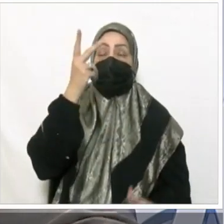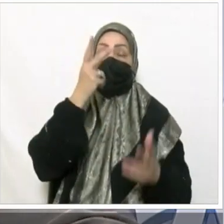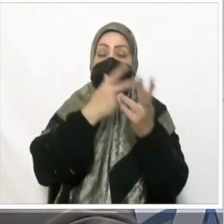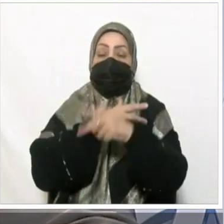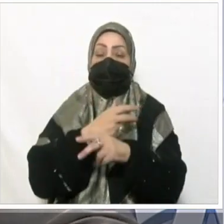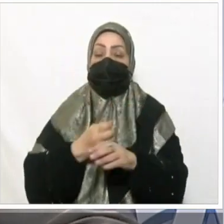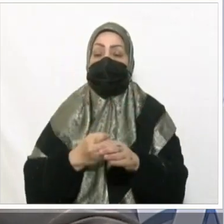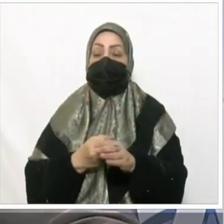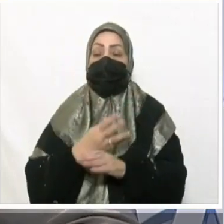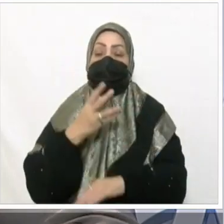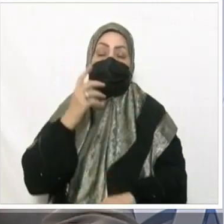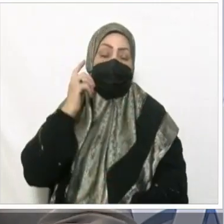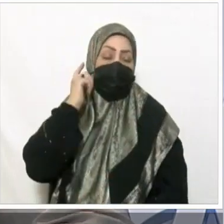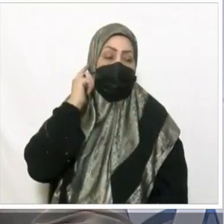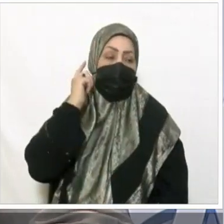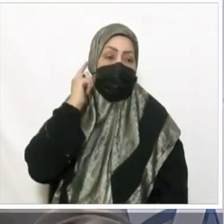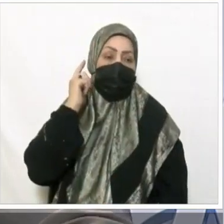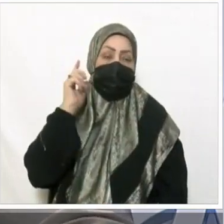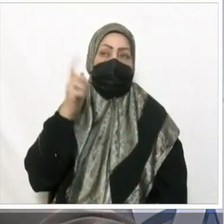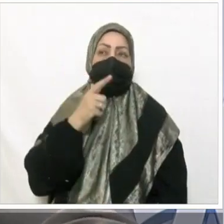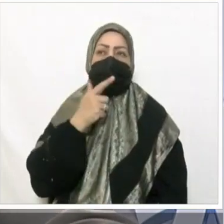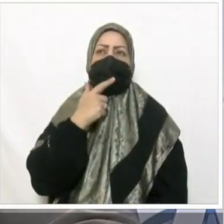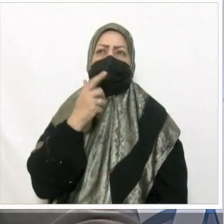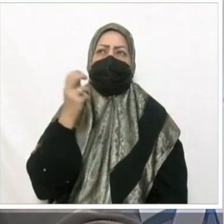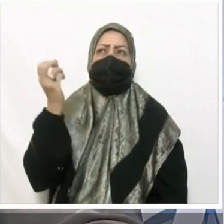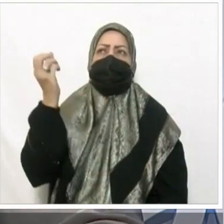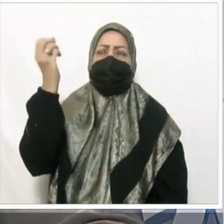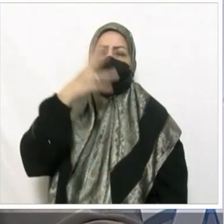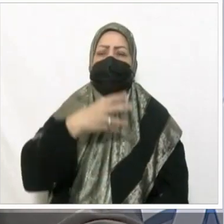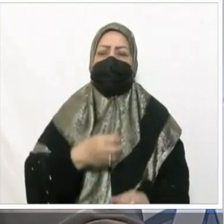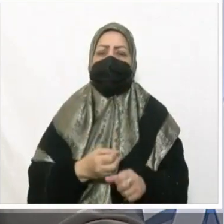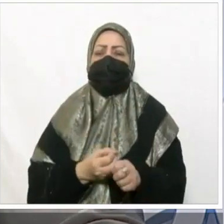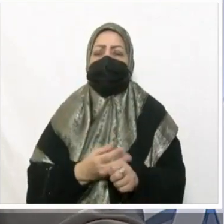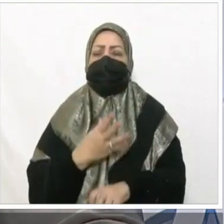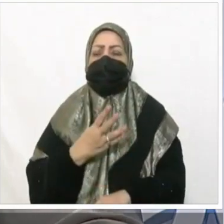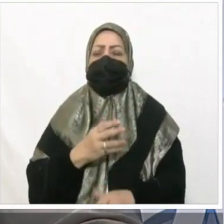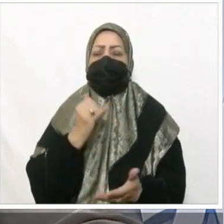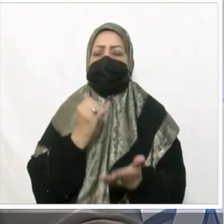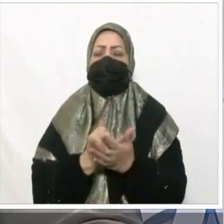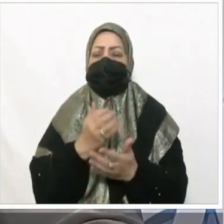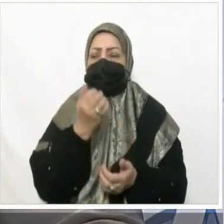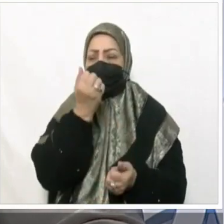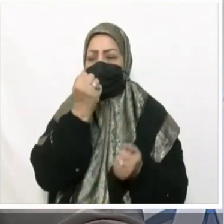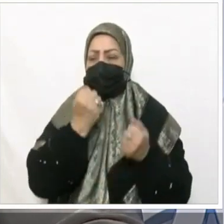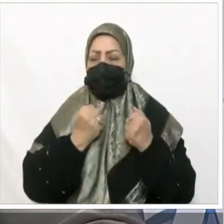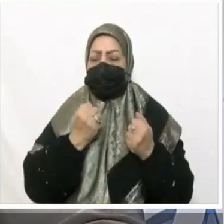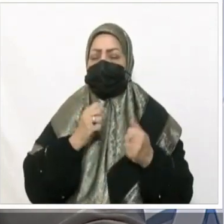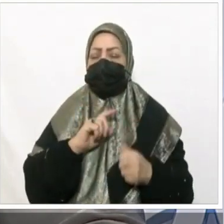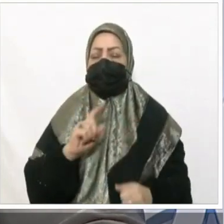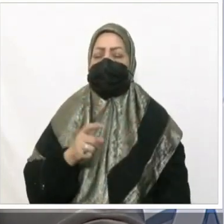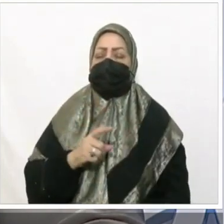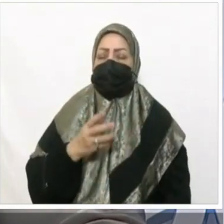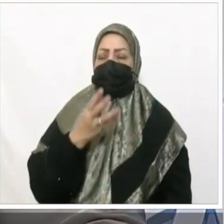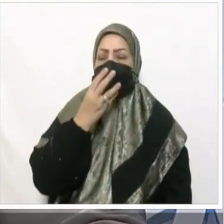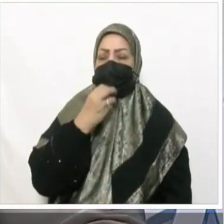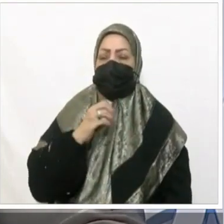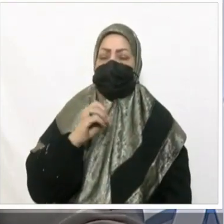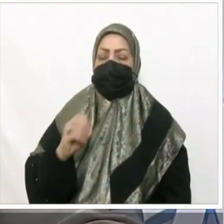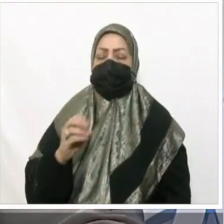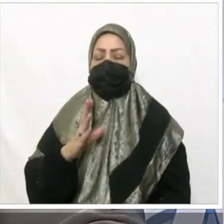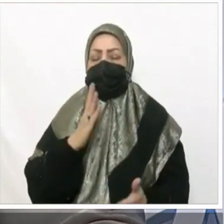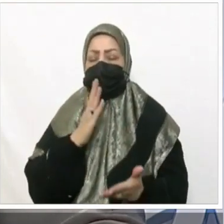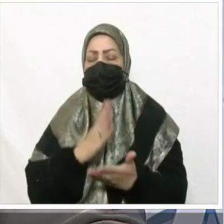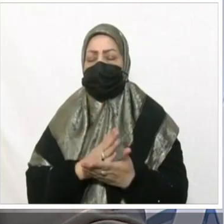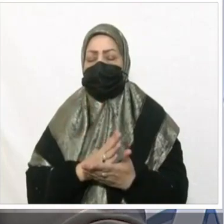الصادق، فالواجب الإمساك. ولهذا الأفضل والأحسن للإنسان أن يمسك قبيل الأذان على الأقل